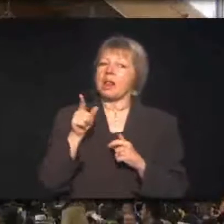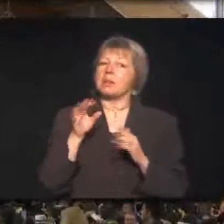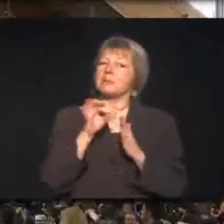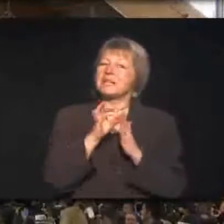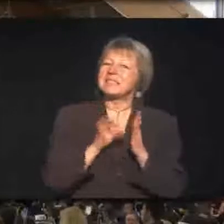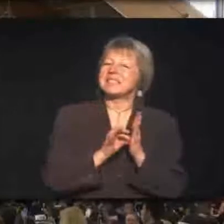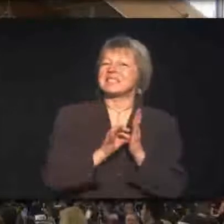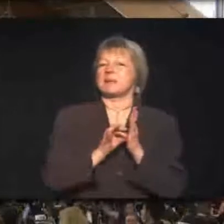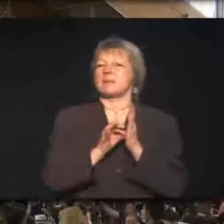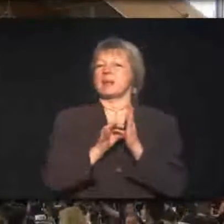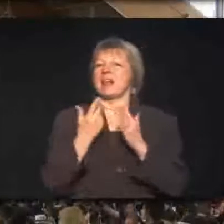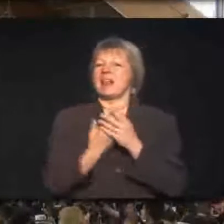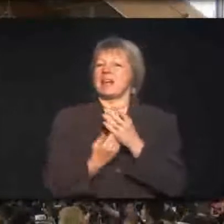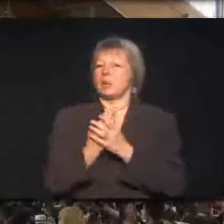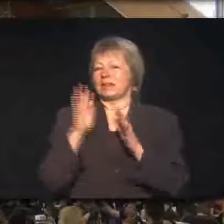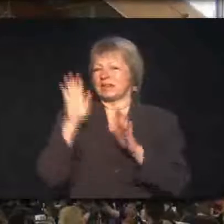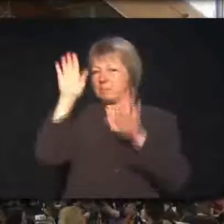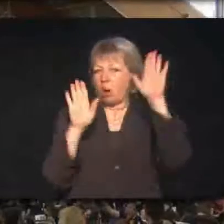funktionieren